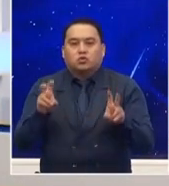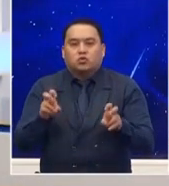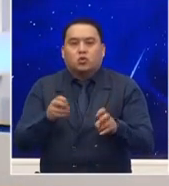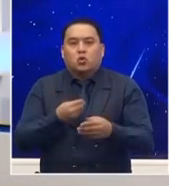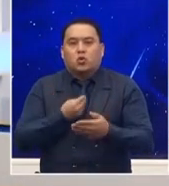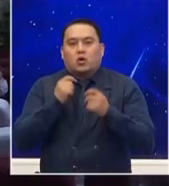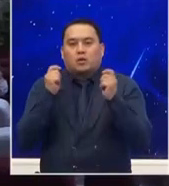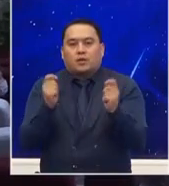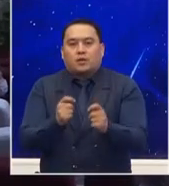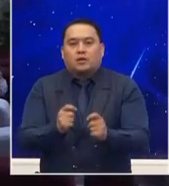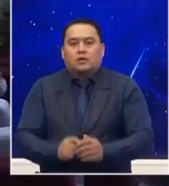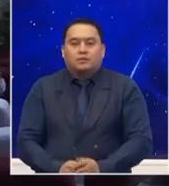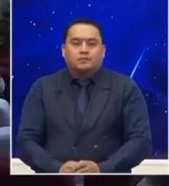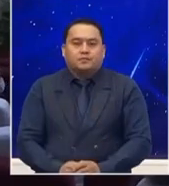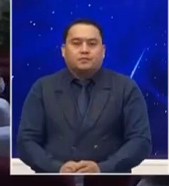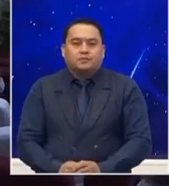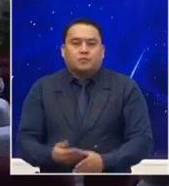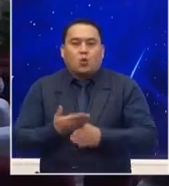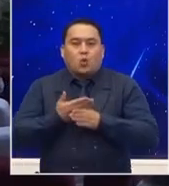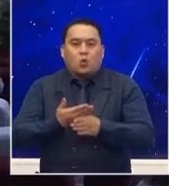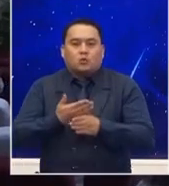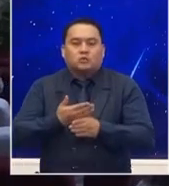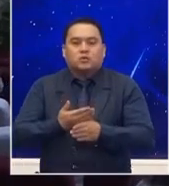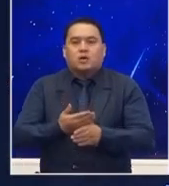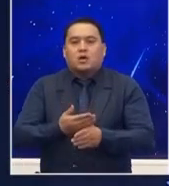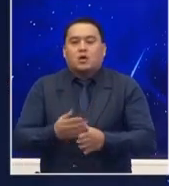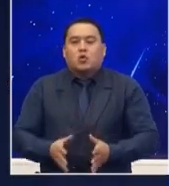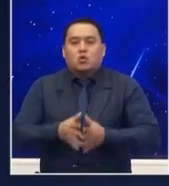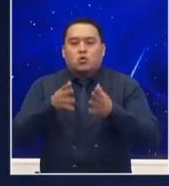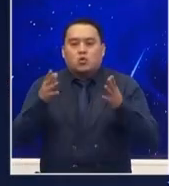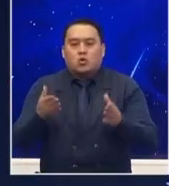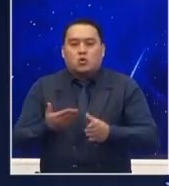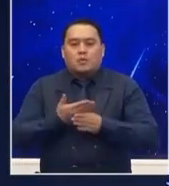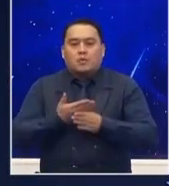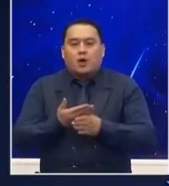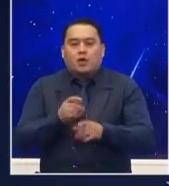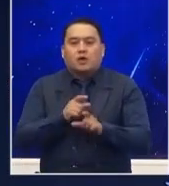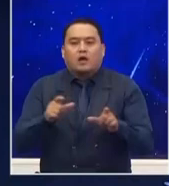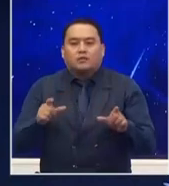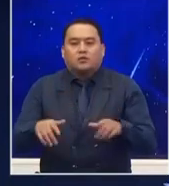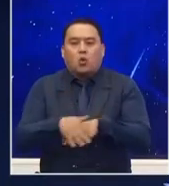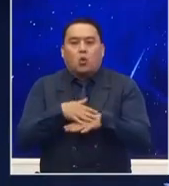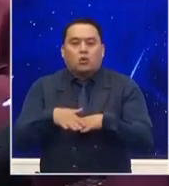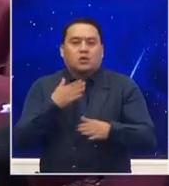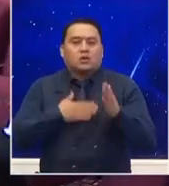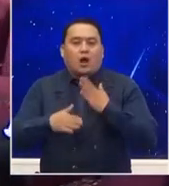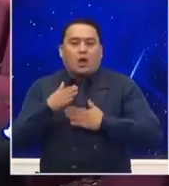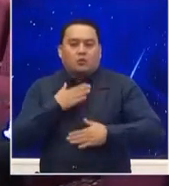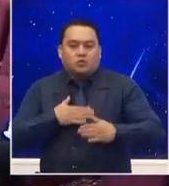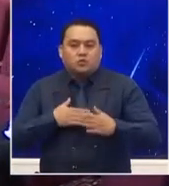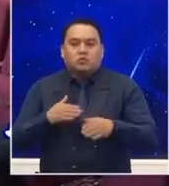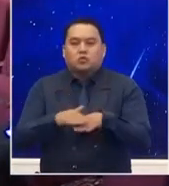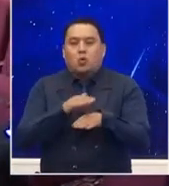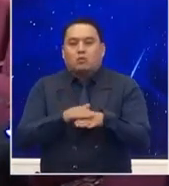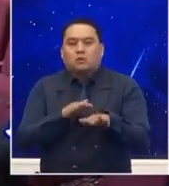наградталды. Мұқтаж жандарға қол ұшын беру шариғатта үлкен сауап, пендешілік тілмен айтқанда жұртшылықты ризашылыққа бөлейтін игі